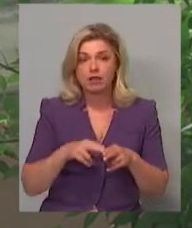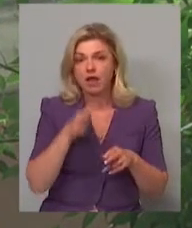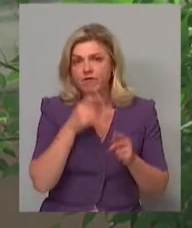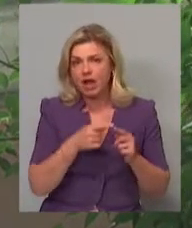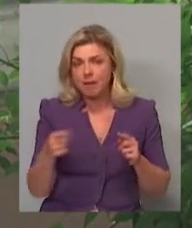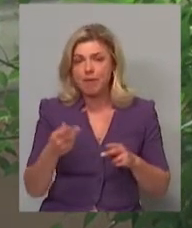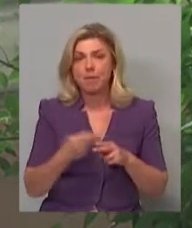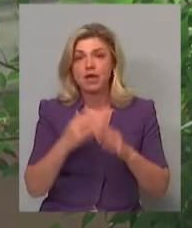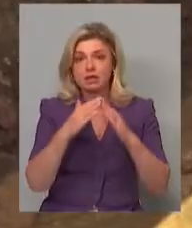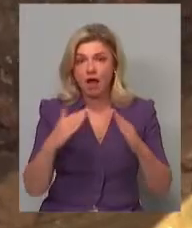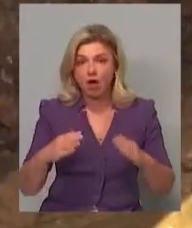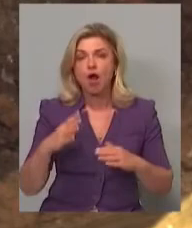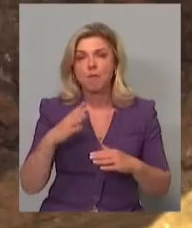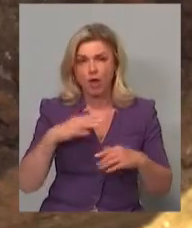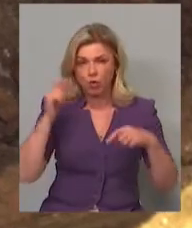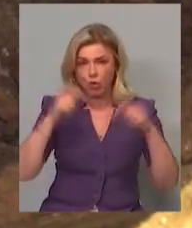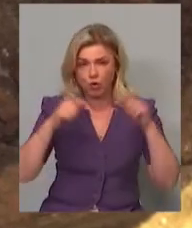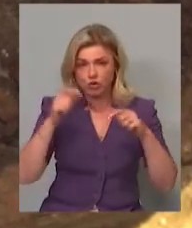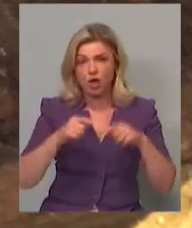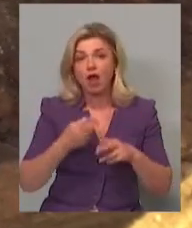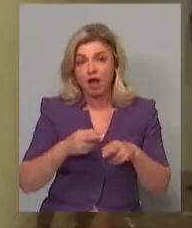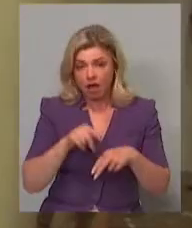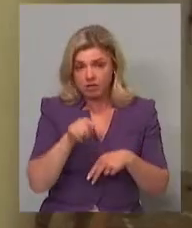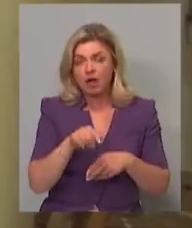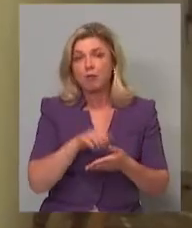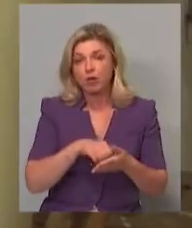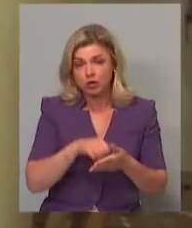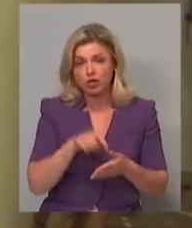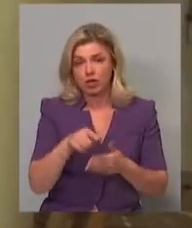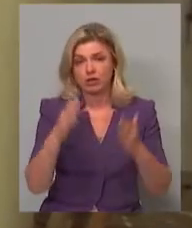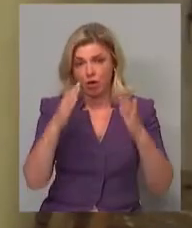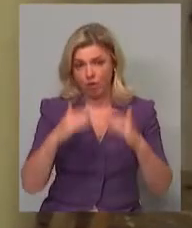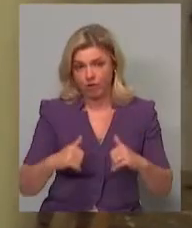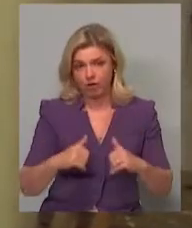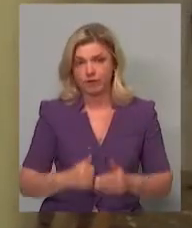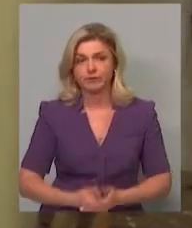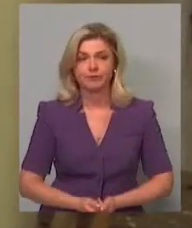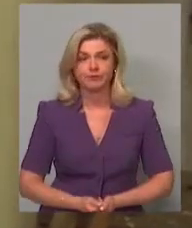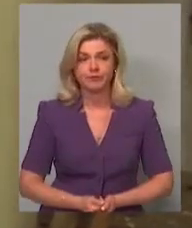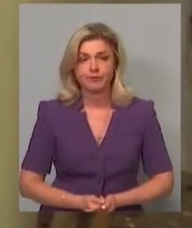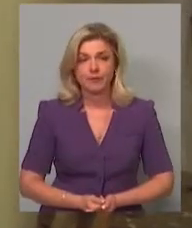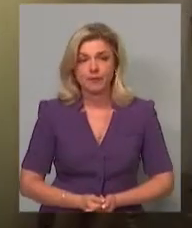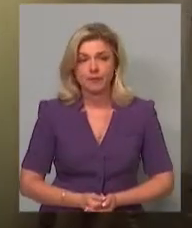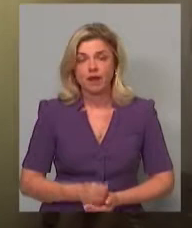дощі. Це і є причиною обвалу стелі, говорить Олександр Мельник.